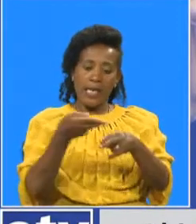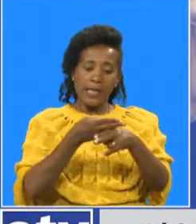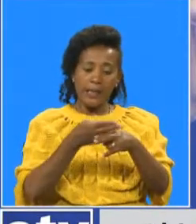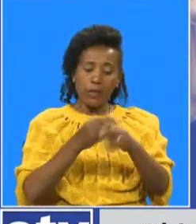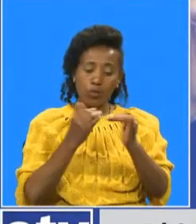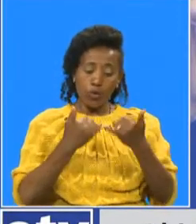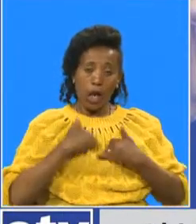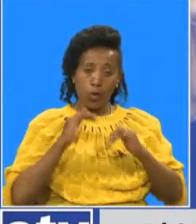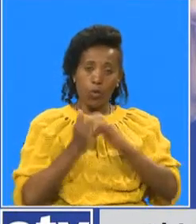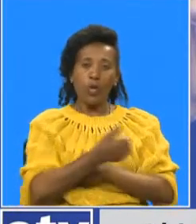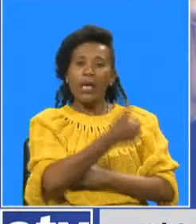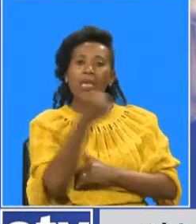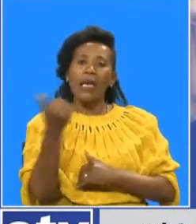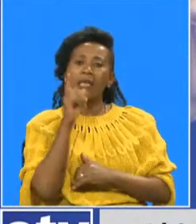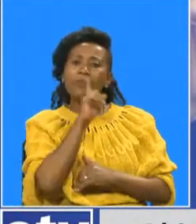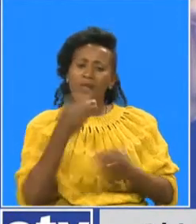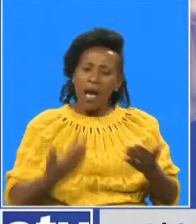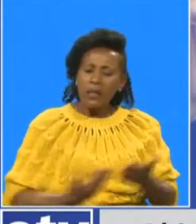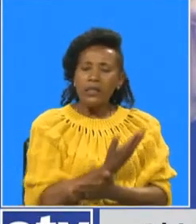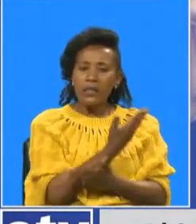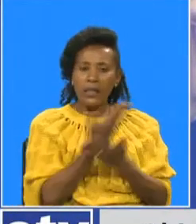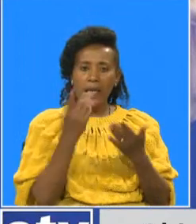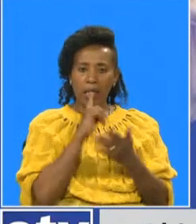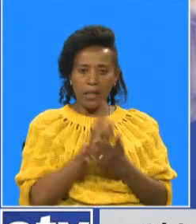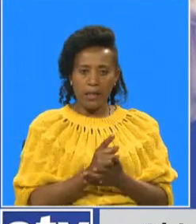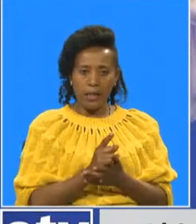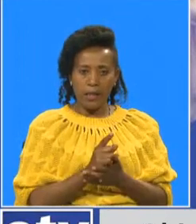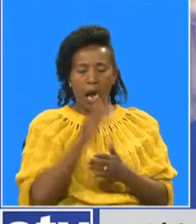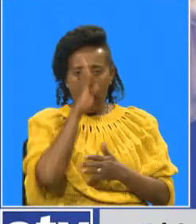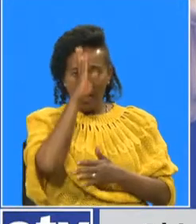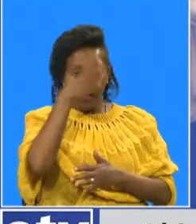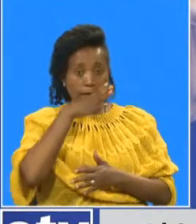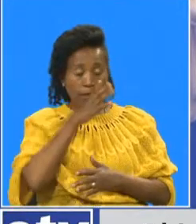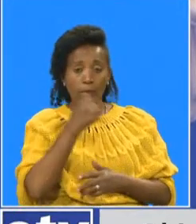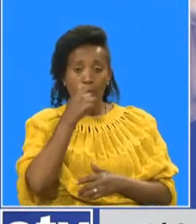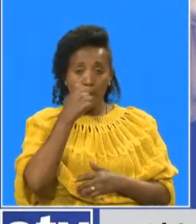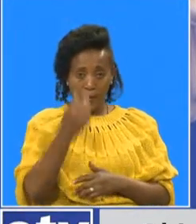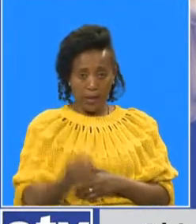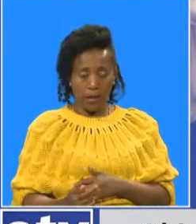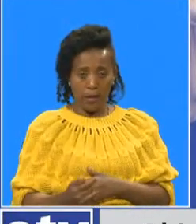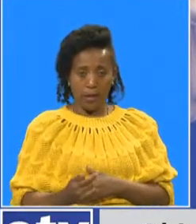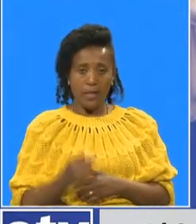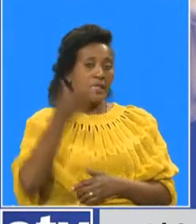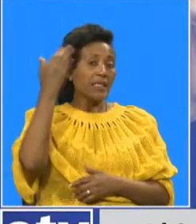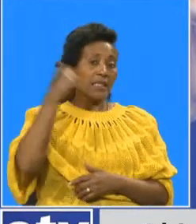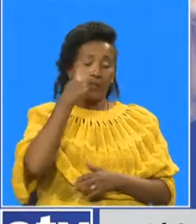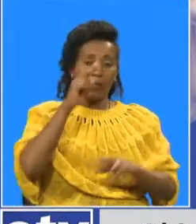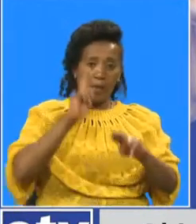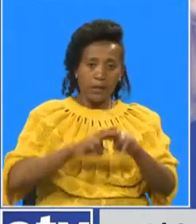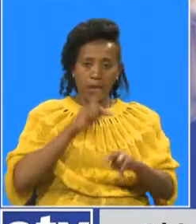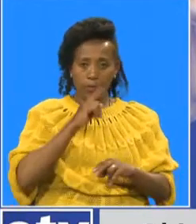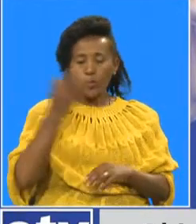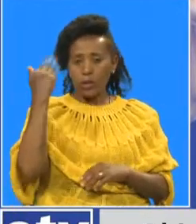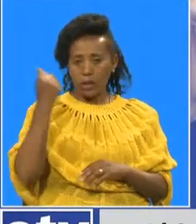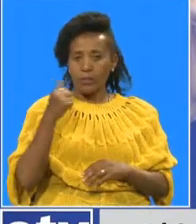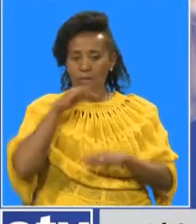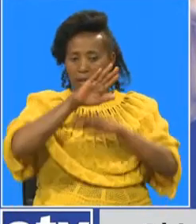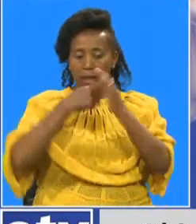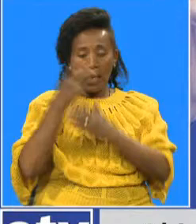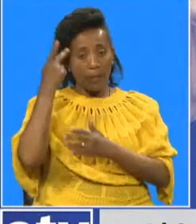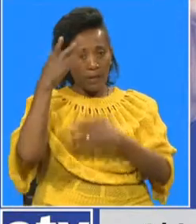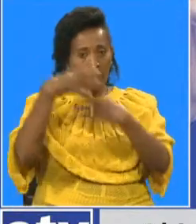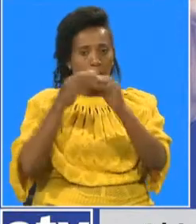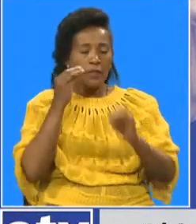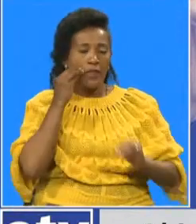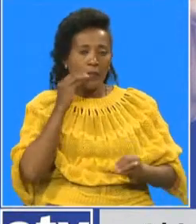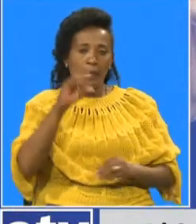እጥረቱ እንዳለ ሆኖ ሌላስ ለምን አዲስ ነገር አንፈጥርም በሚል ቅድም እንዳስቀመጥኩት ከጠቅላይ ሚኒስትር ጽፈት